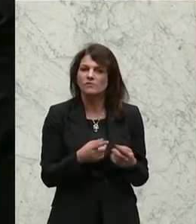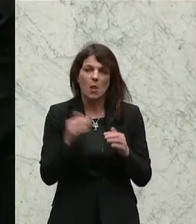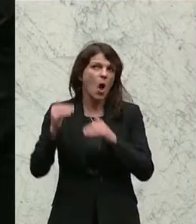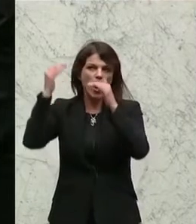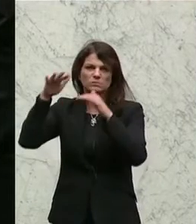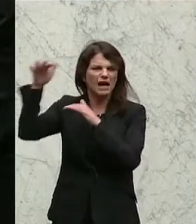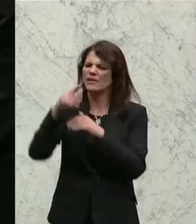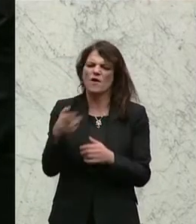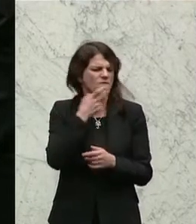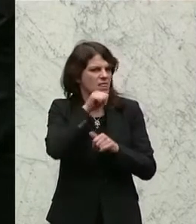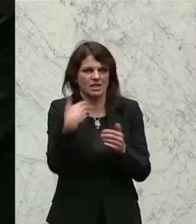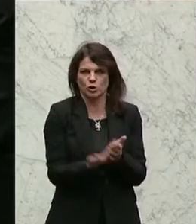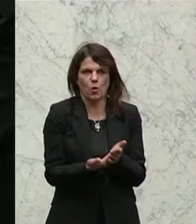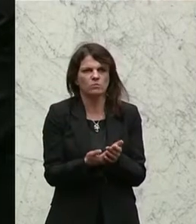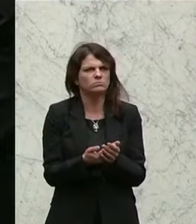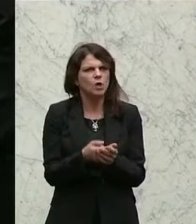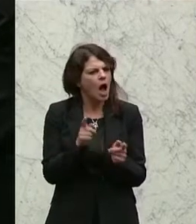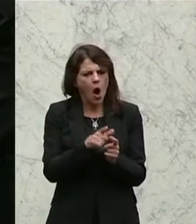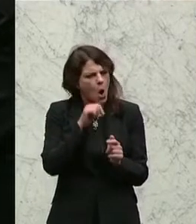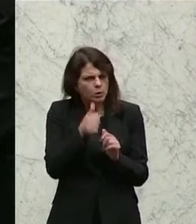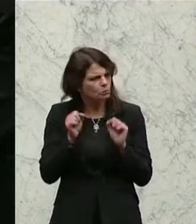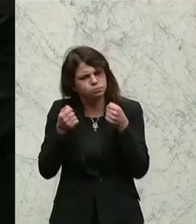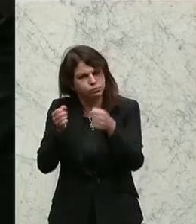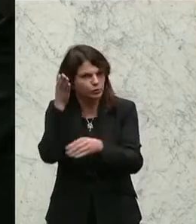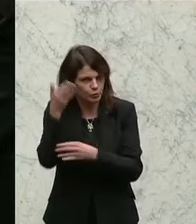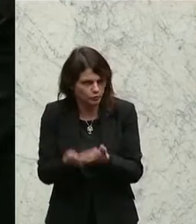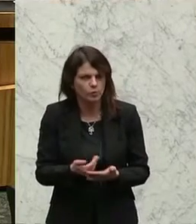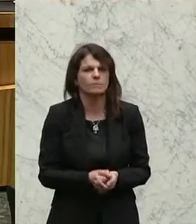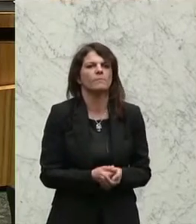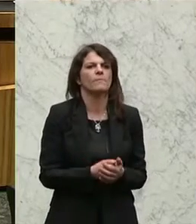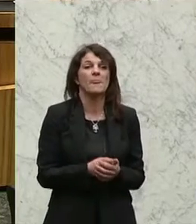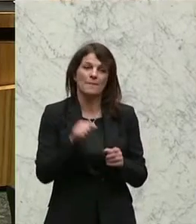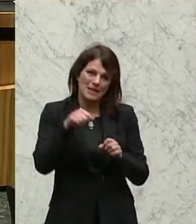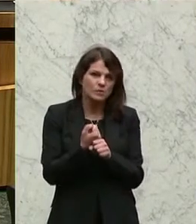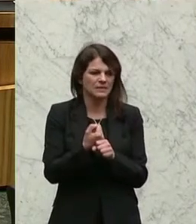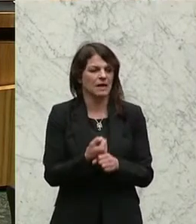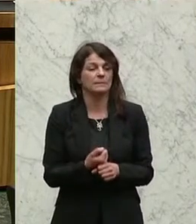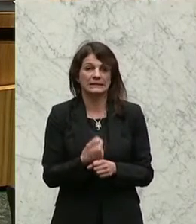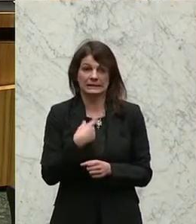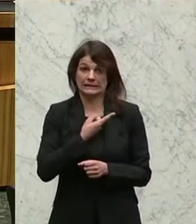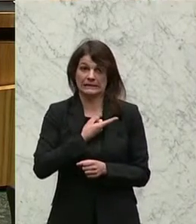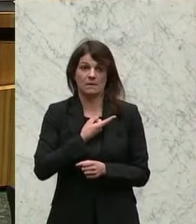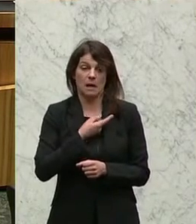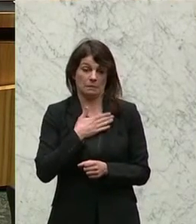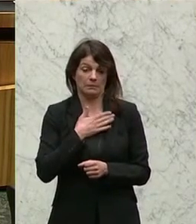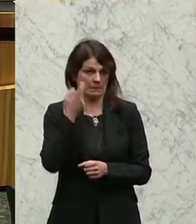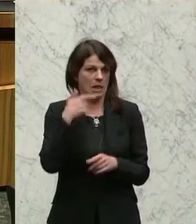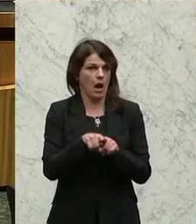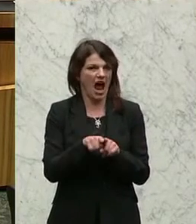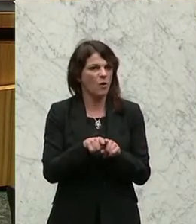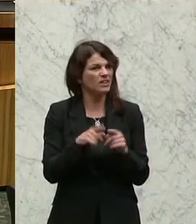Stellen nicht gewünscht, nicht gewollt und auch nicht in keiner Weise unterstützt wird. Dennoch, ich bin auch absoluter Meinung eben,